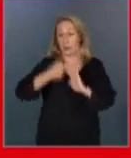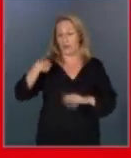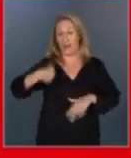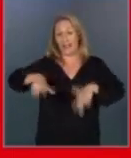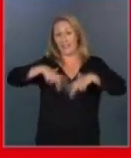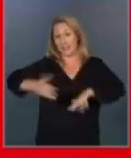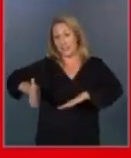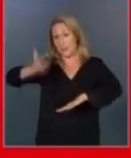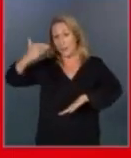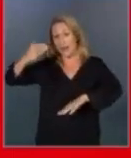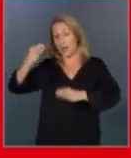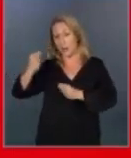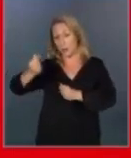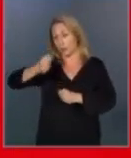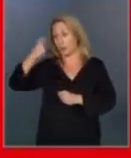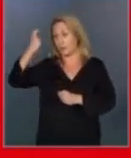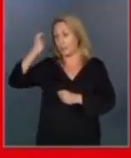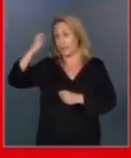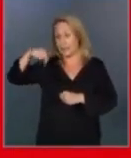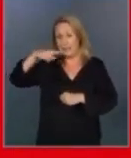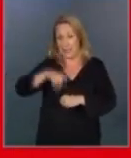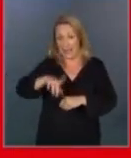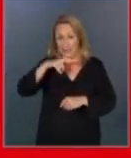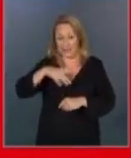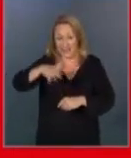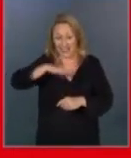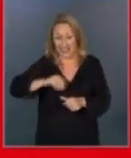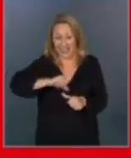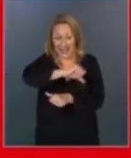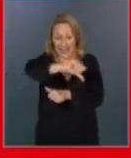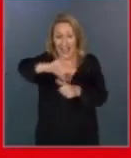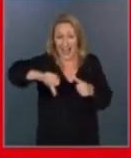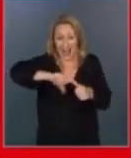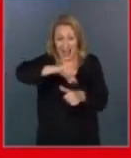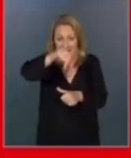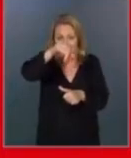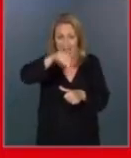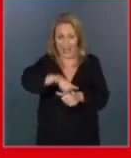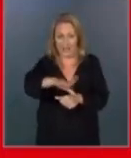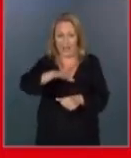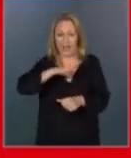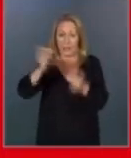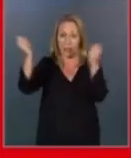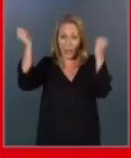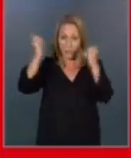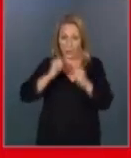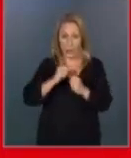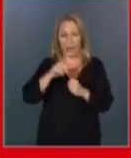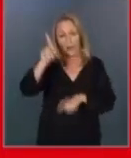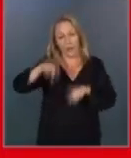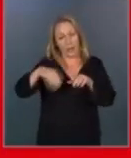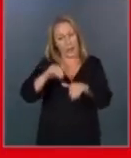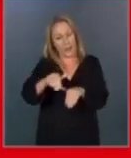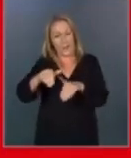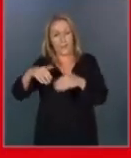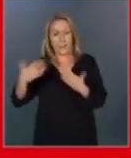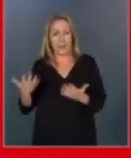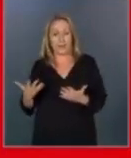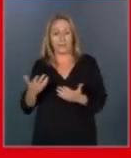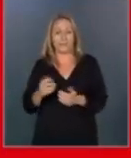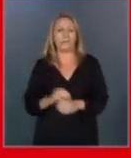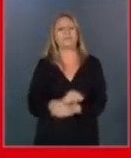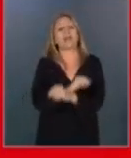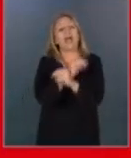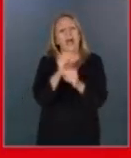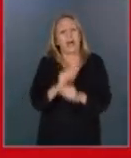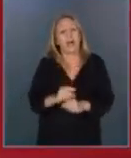κυβέρνηση κάνει πίσω σε μια αντιλαϊκή και αντικοινωνική παρέμβαση που ετοιμάζει. Άρα λοιπόν